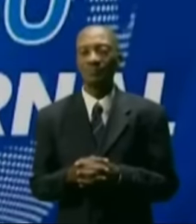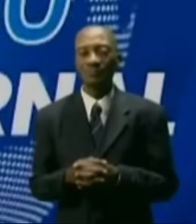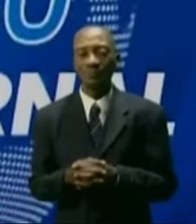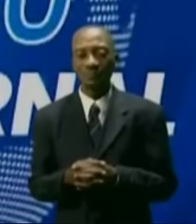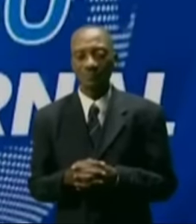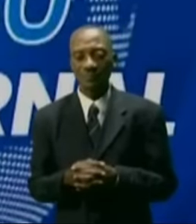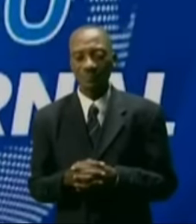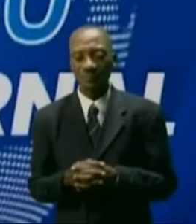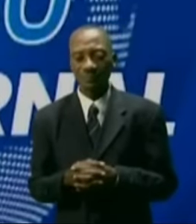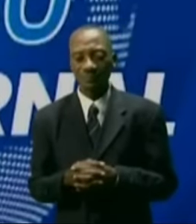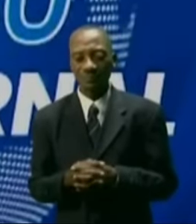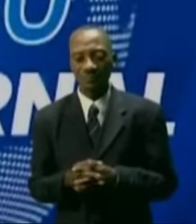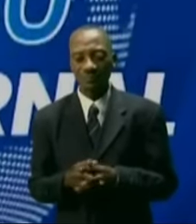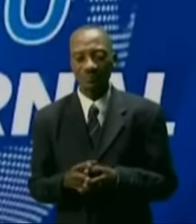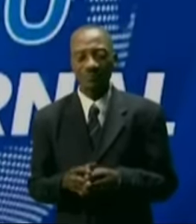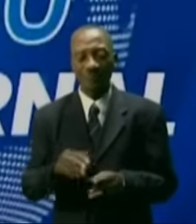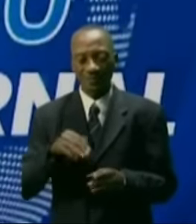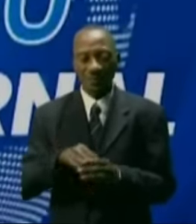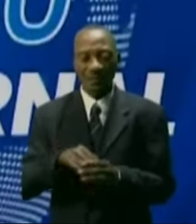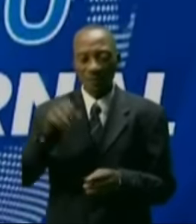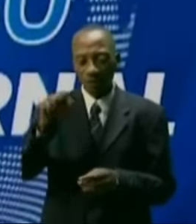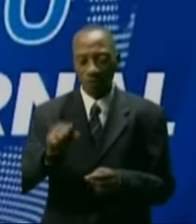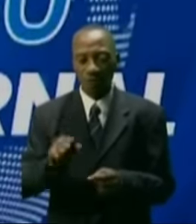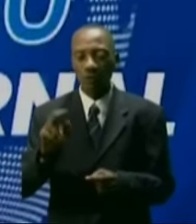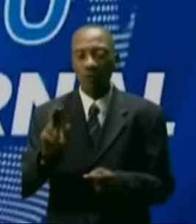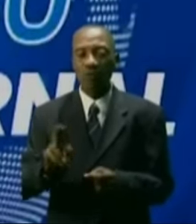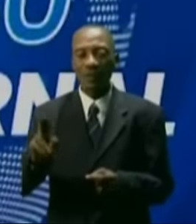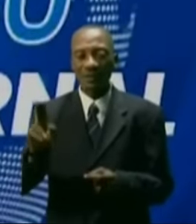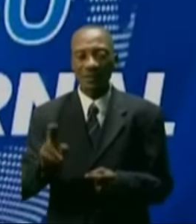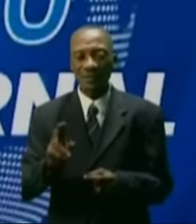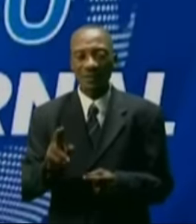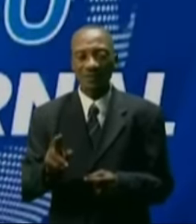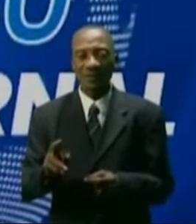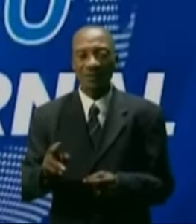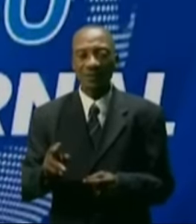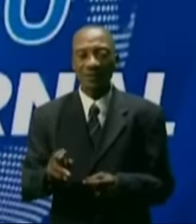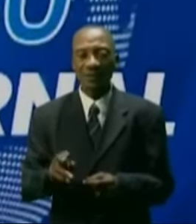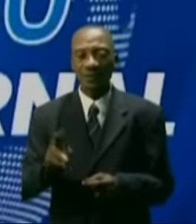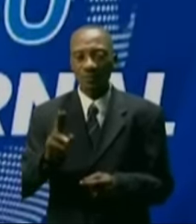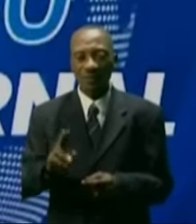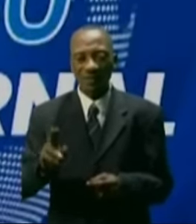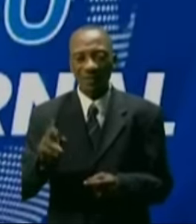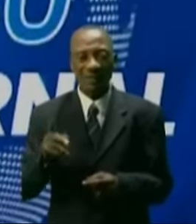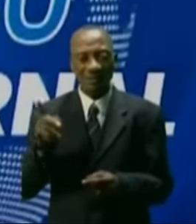Et dans le Kwilu, l'on nous apprend que le gouverneur de province a lancé les travaux de construction